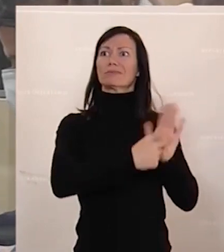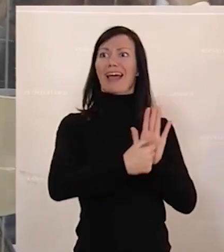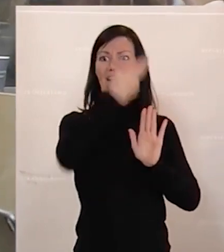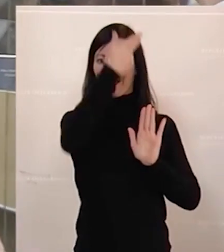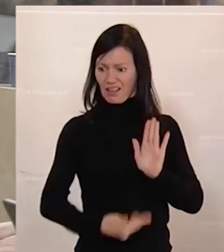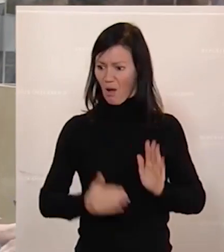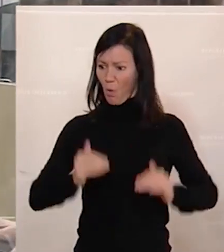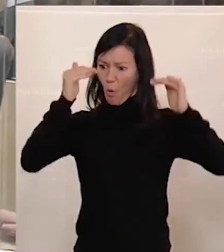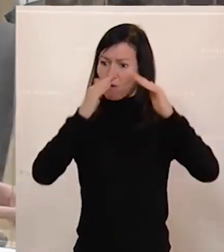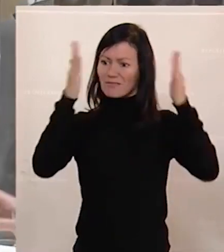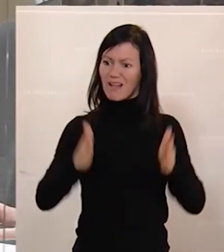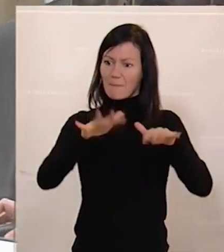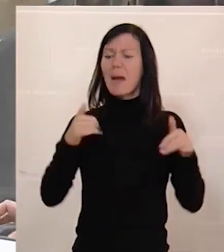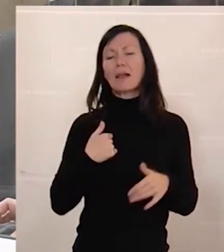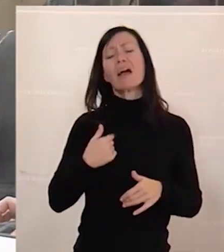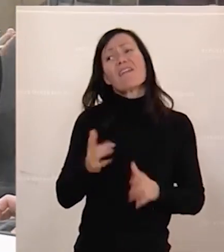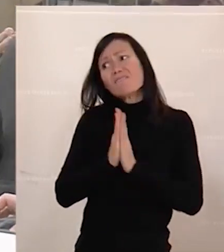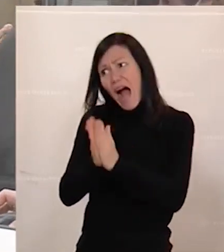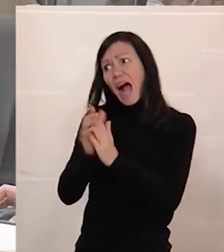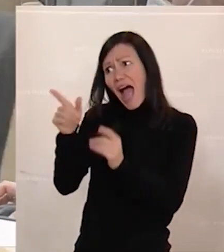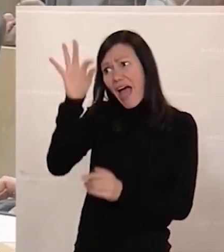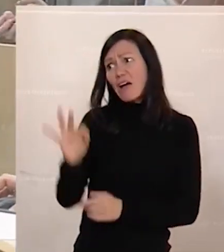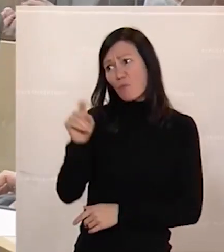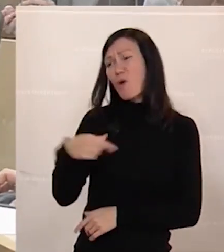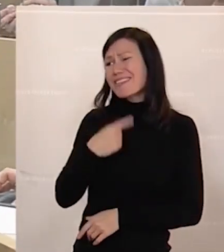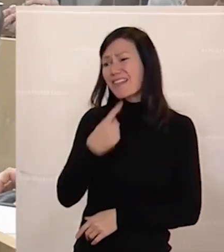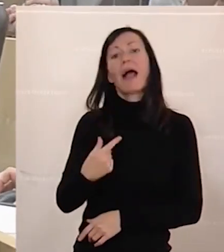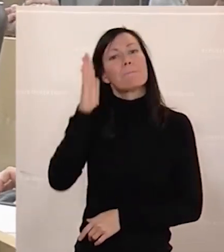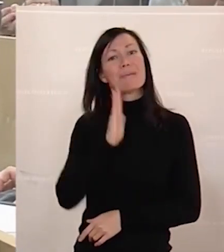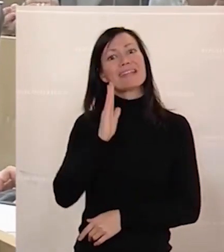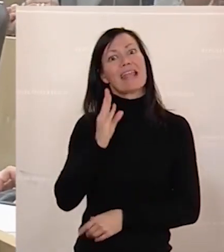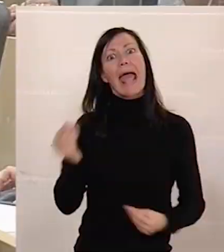der FPÖ, reißt euch einfach einmal ein bisschen zusammen. Das wäre wirklich